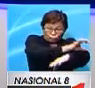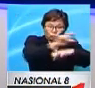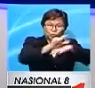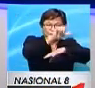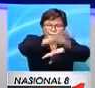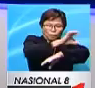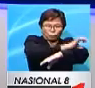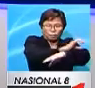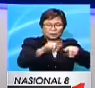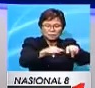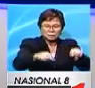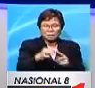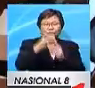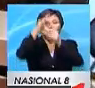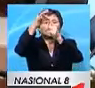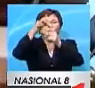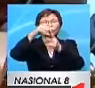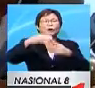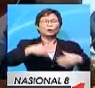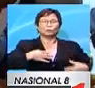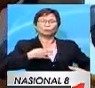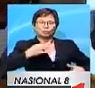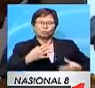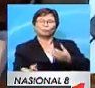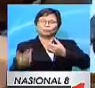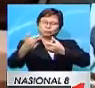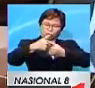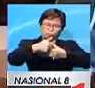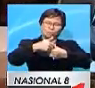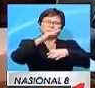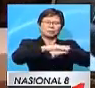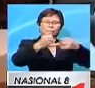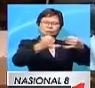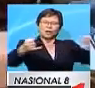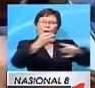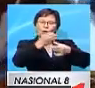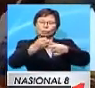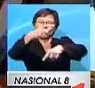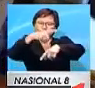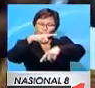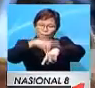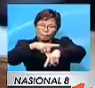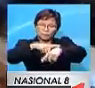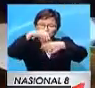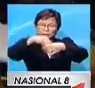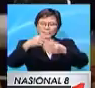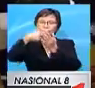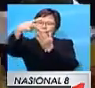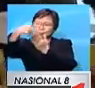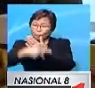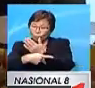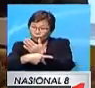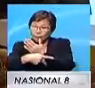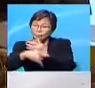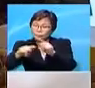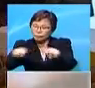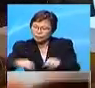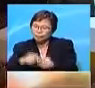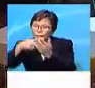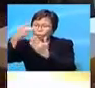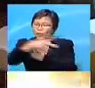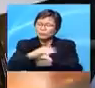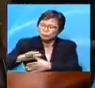utama sukarelawan boleh menyertai projek ini secara dalam talian atau ketika berada di lokasi program termasuk berkongsi